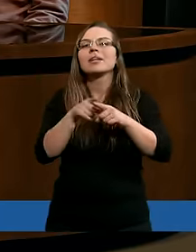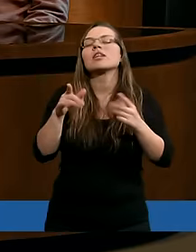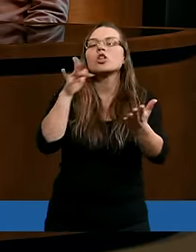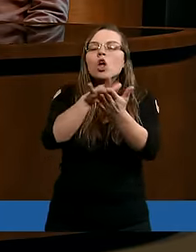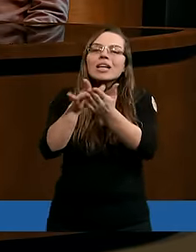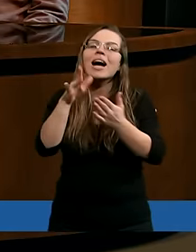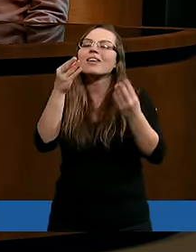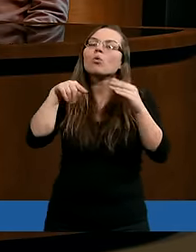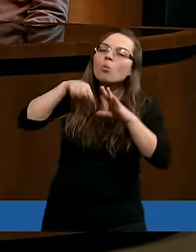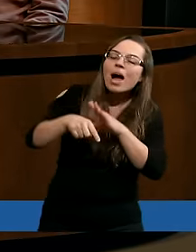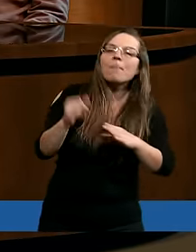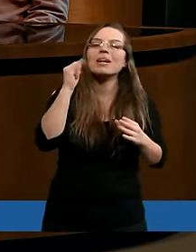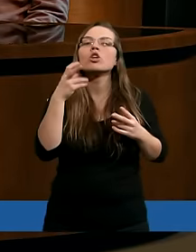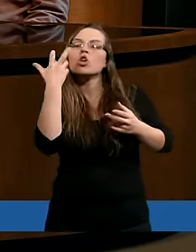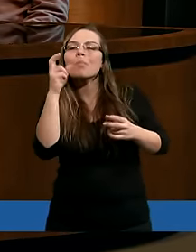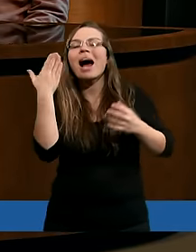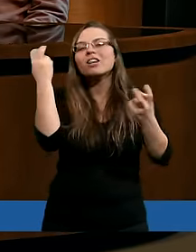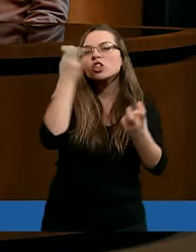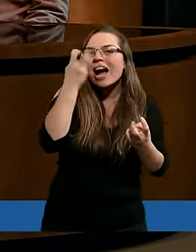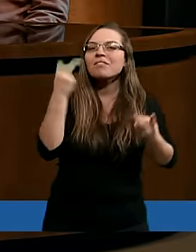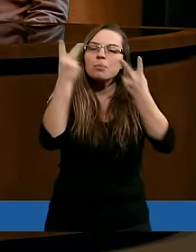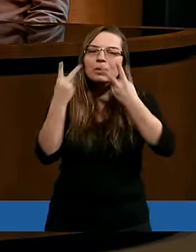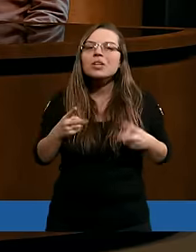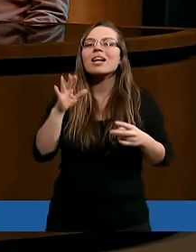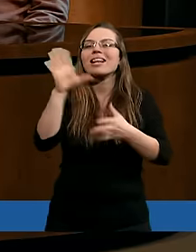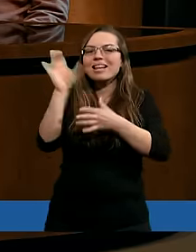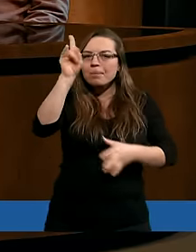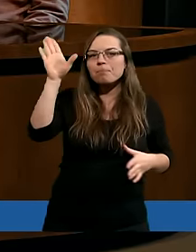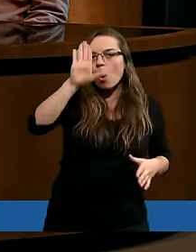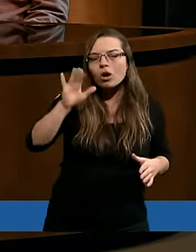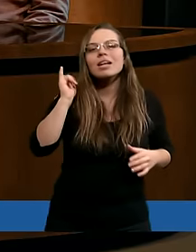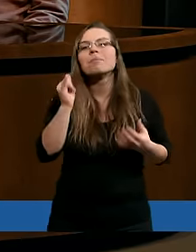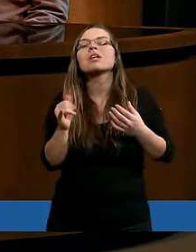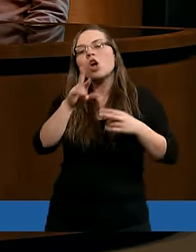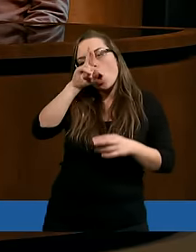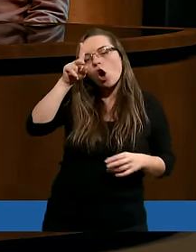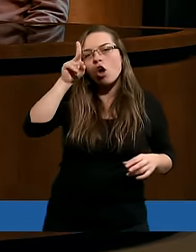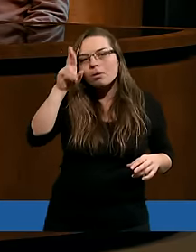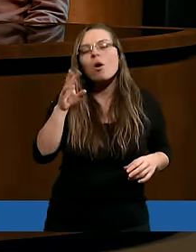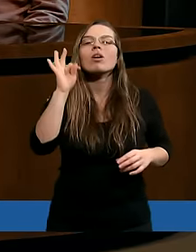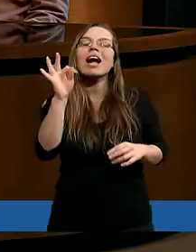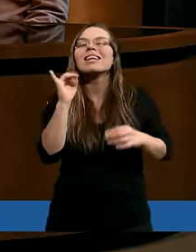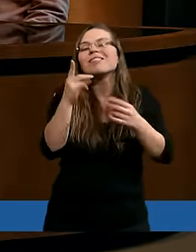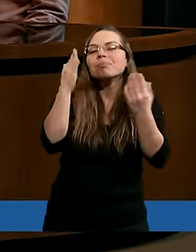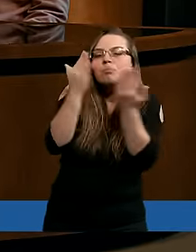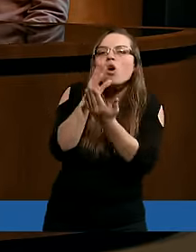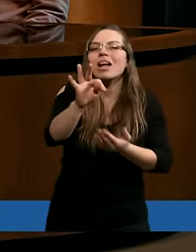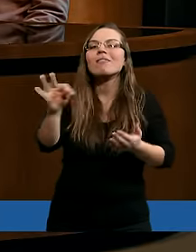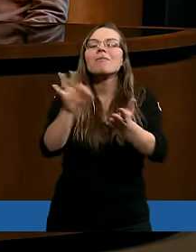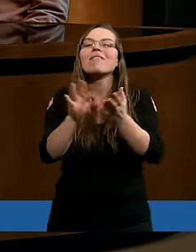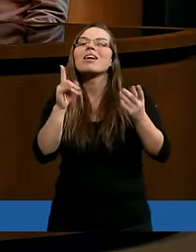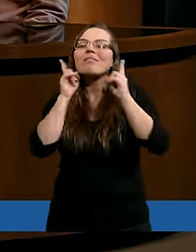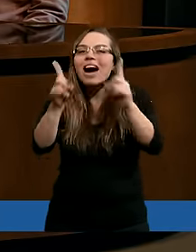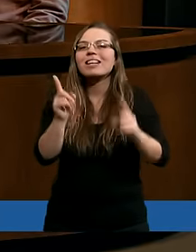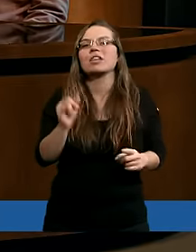poczytać głębiej i więcej o tym, co doświadczyli z Panem Bogiem i po prostu poznać ich dokładniej. Myślę, że będzie na to cała